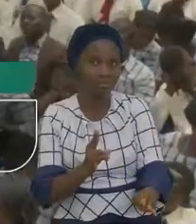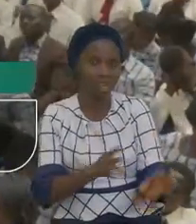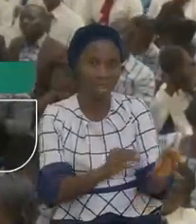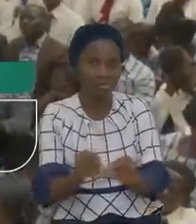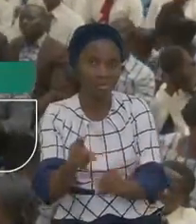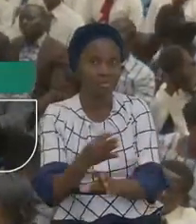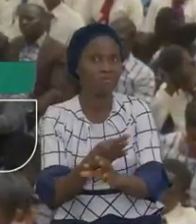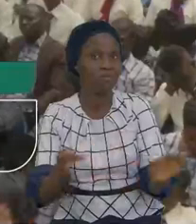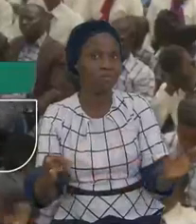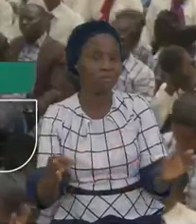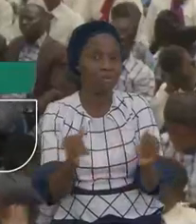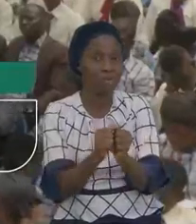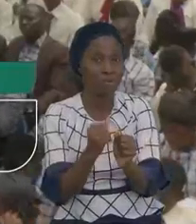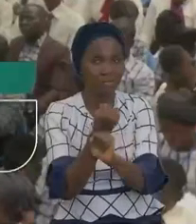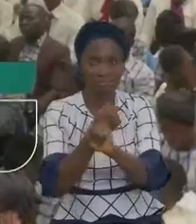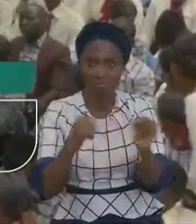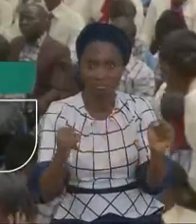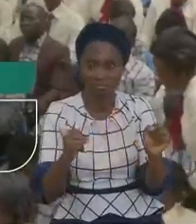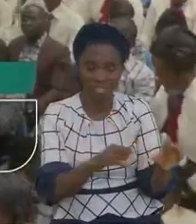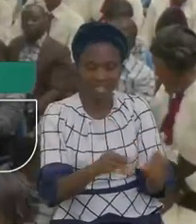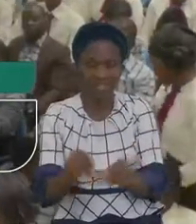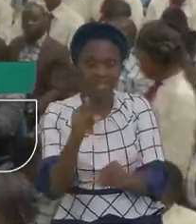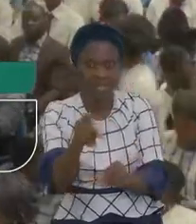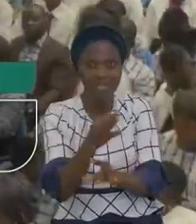t'affranchit par une nouvelle vie en Christ.